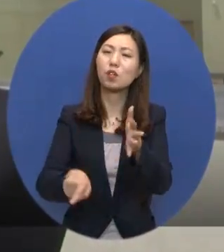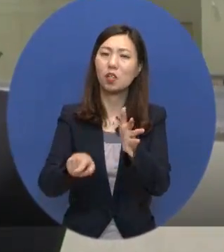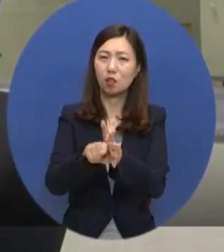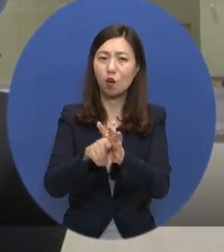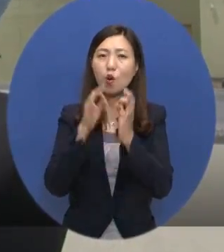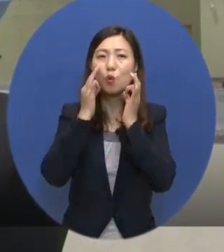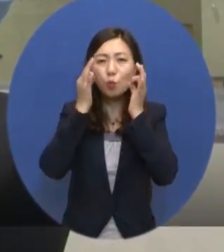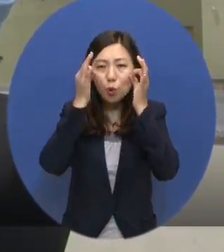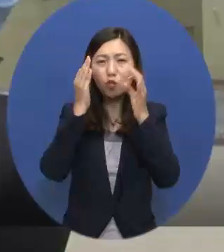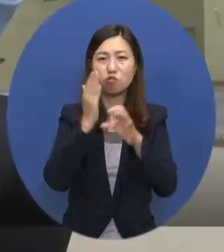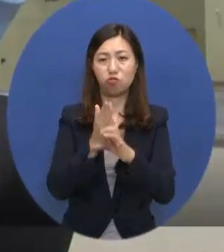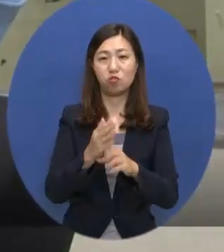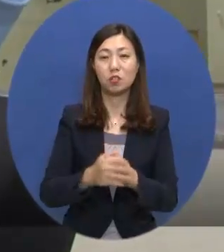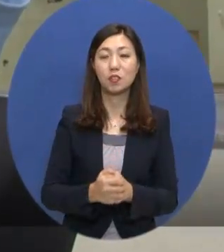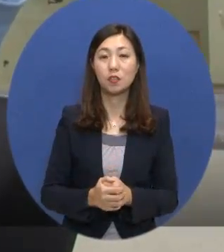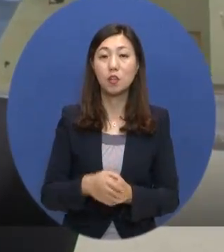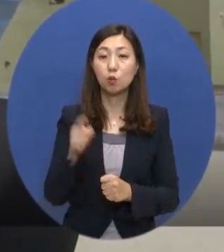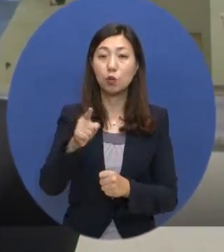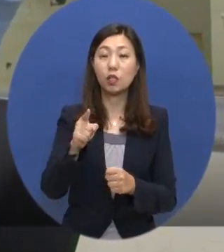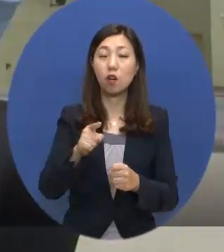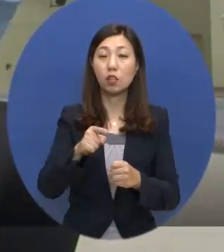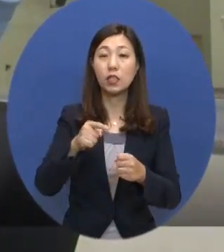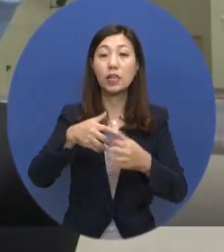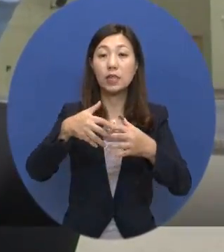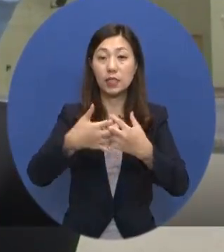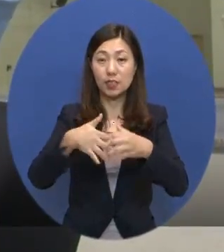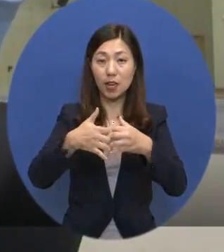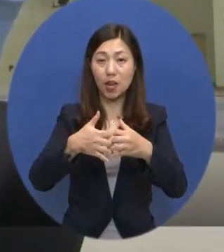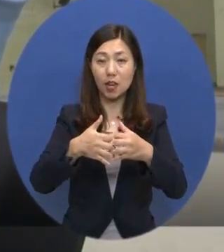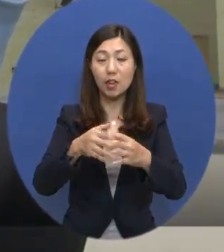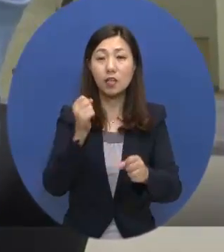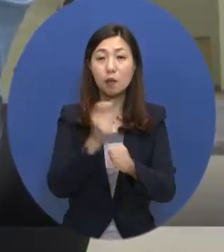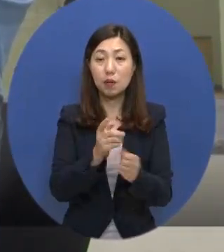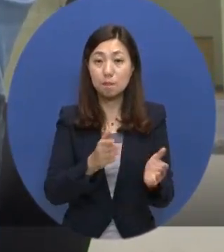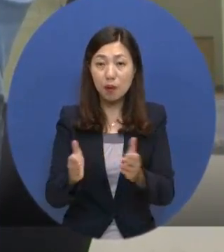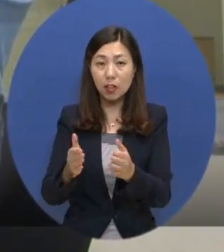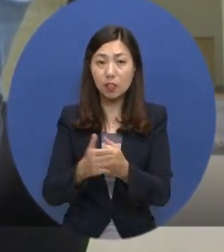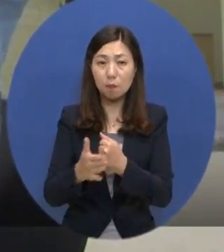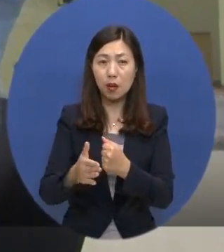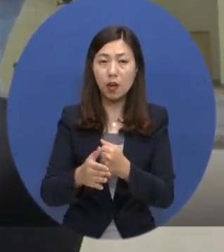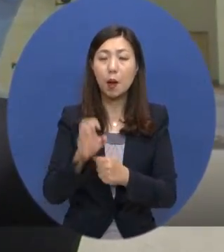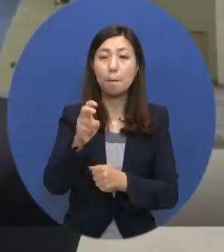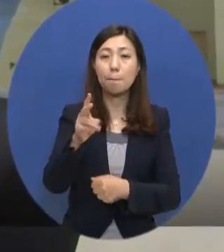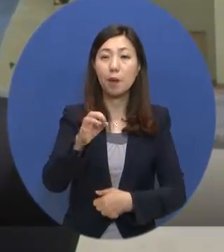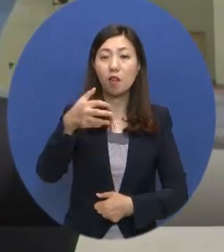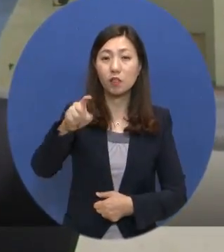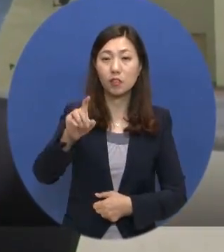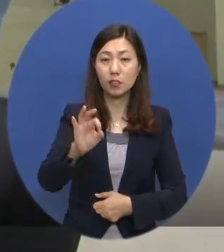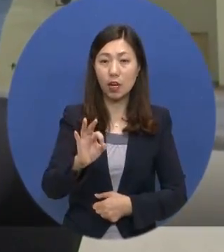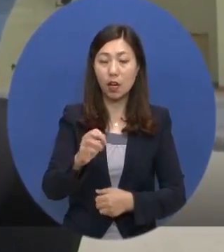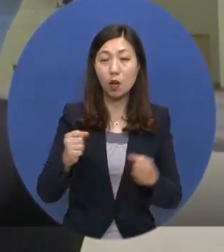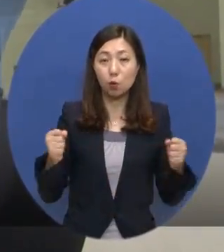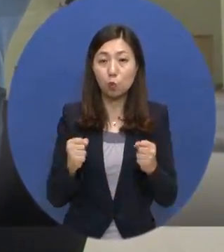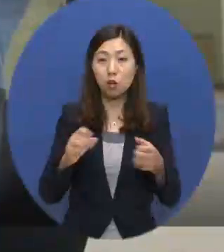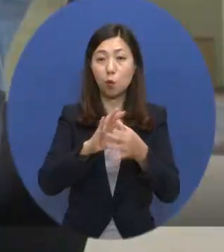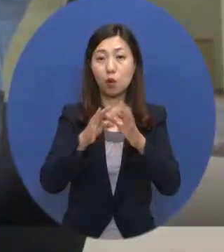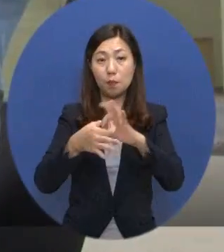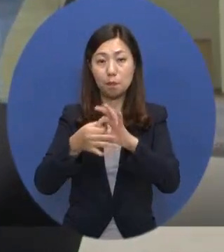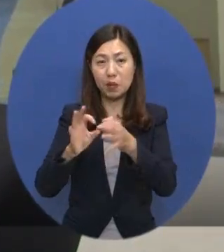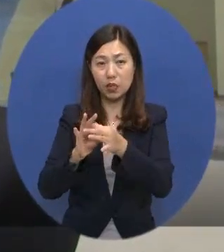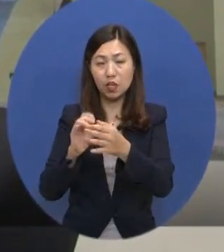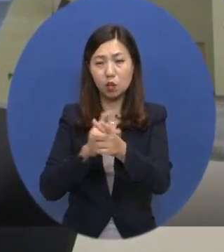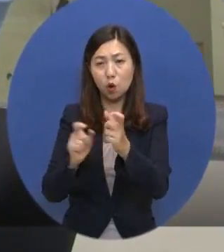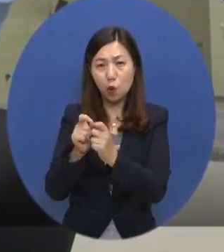네, 노력을 하고 있고 이제 이런 시스템들이 갖춰져 있기 때문에 저희가 이제 평창 동계 올림픽에서 조금 더 한 발짝 나아가는